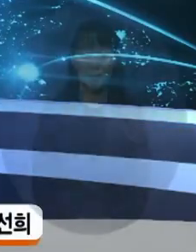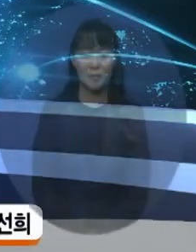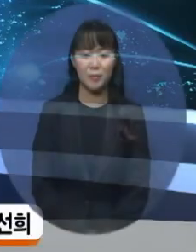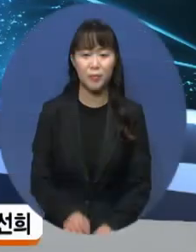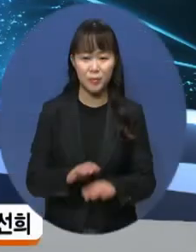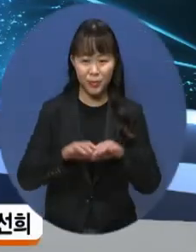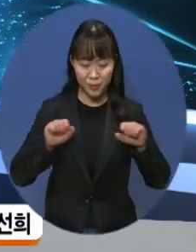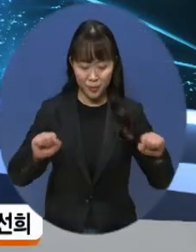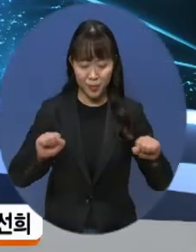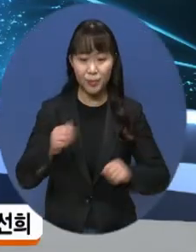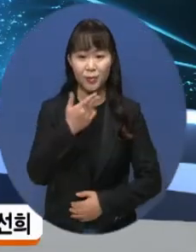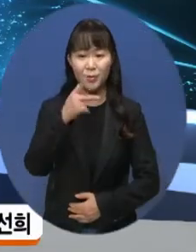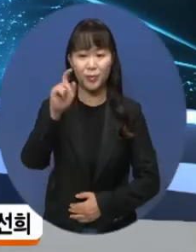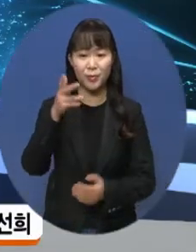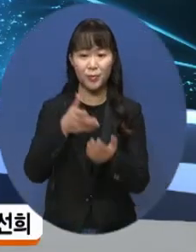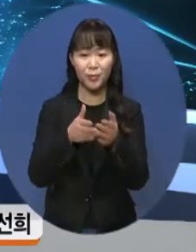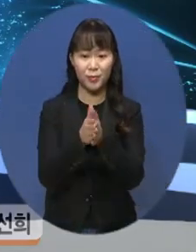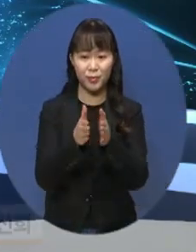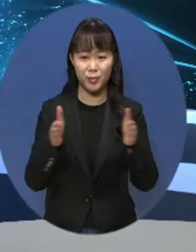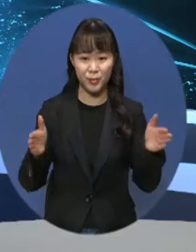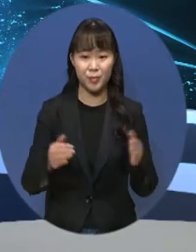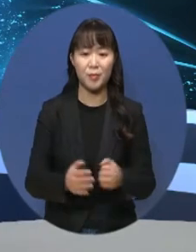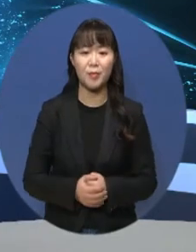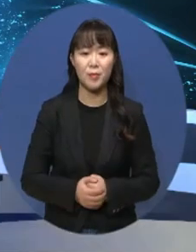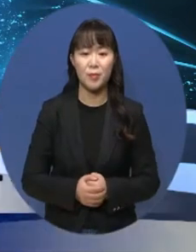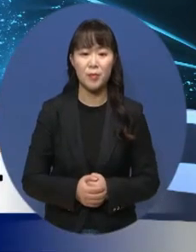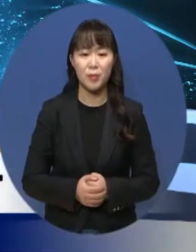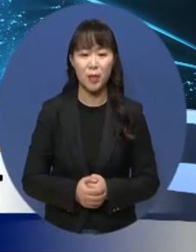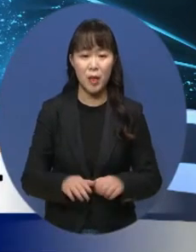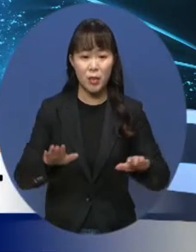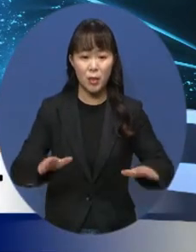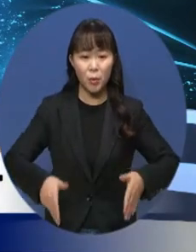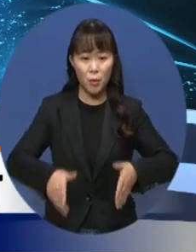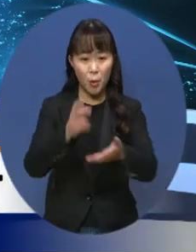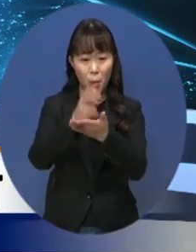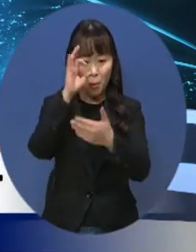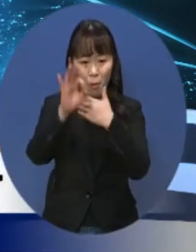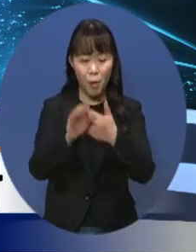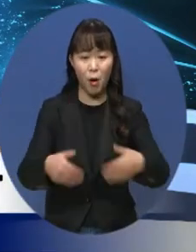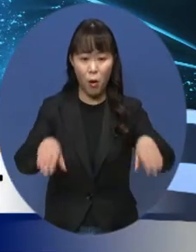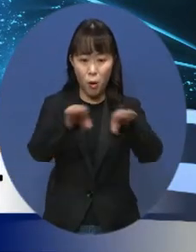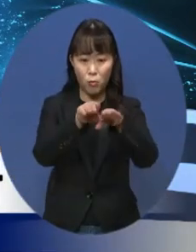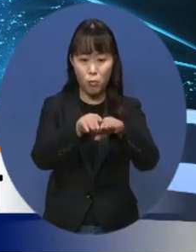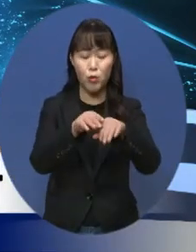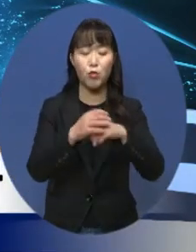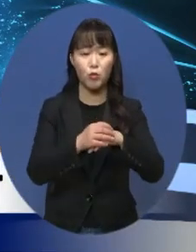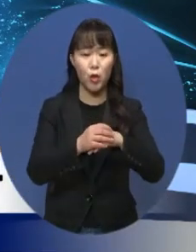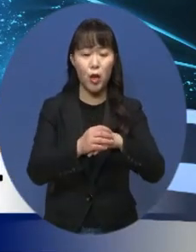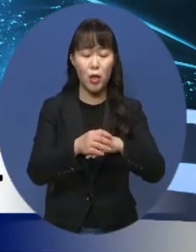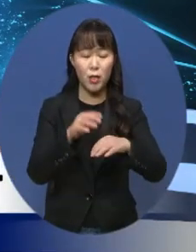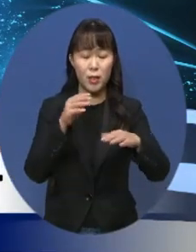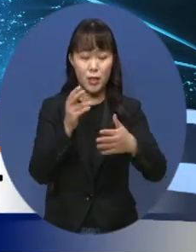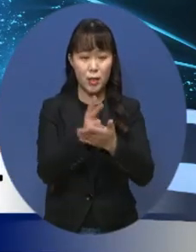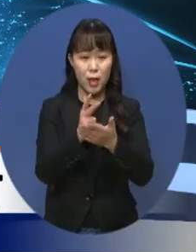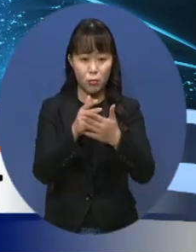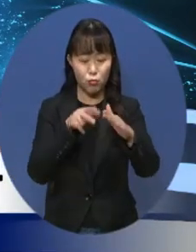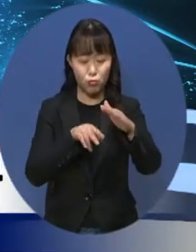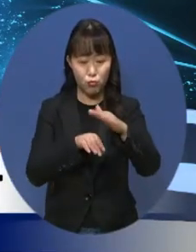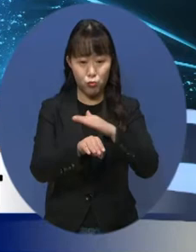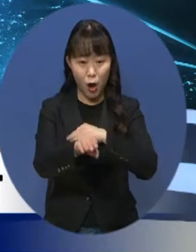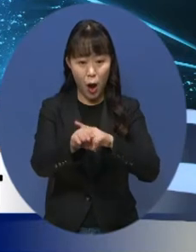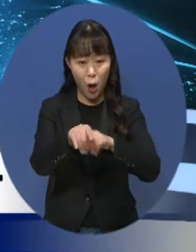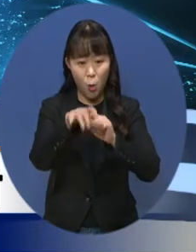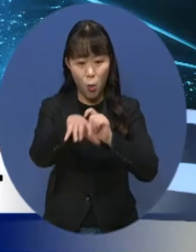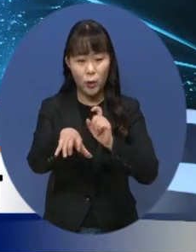시청자 여러분 안녕하십니까 복지 tv 뉴스 입니다 현행 도루 법에는 건물 주차장 차량 진출입로 등의